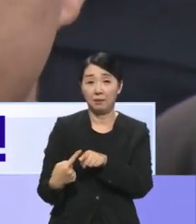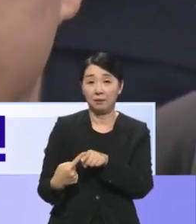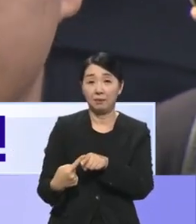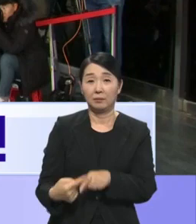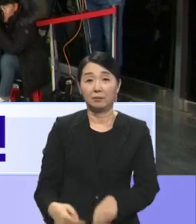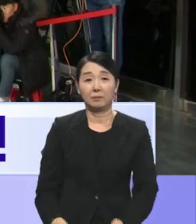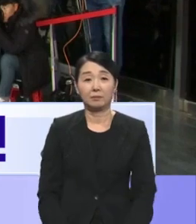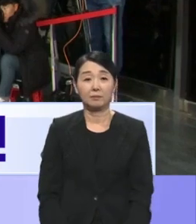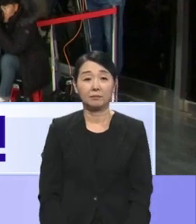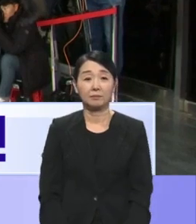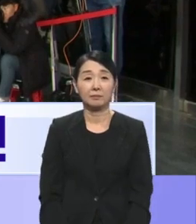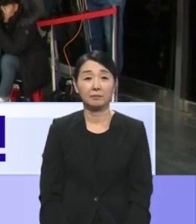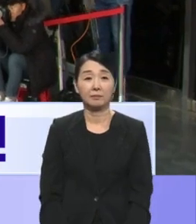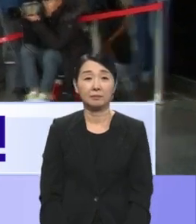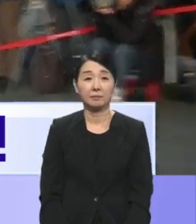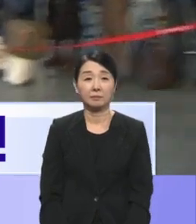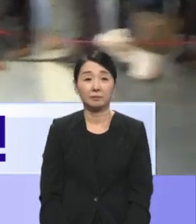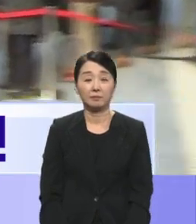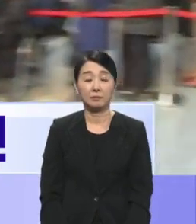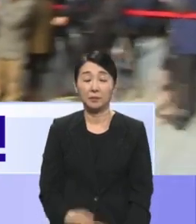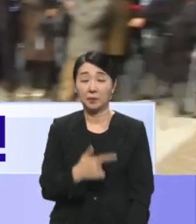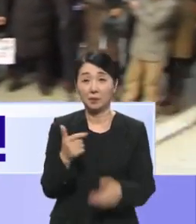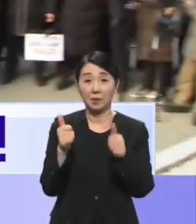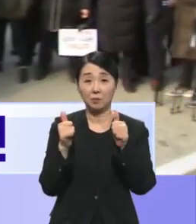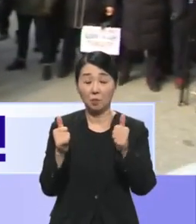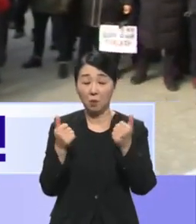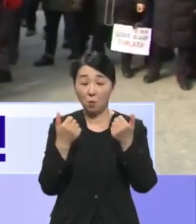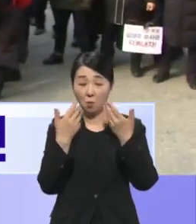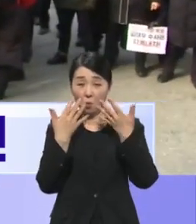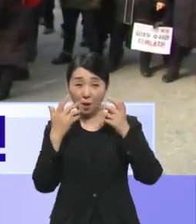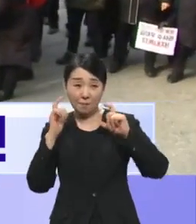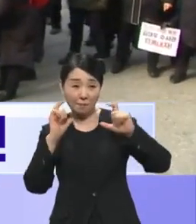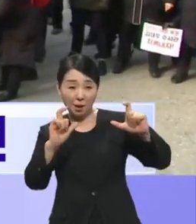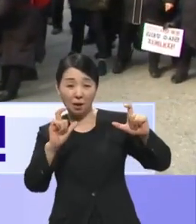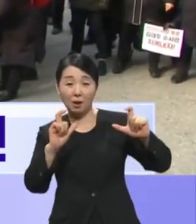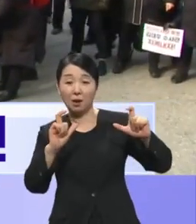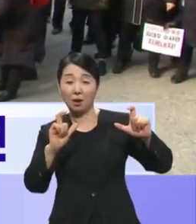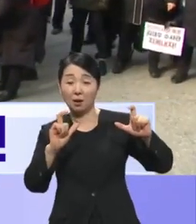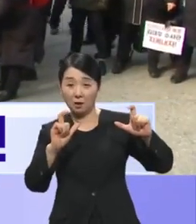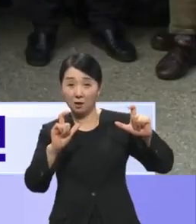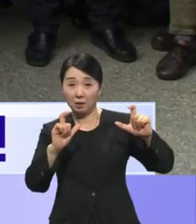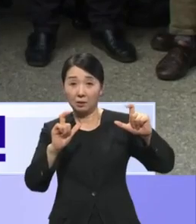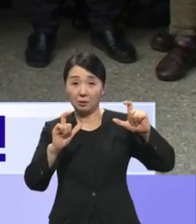크게 보면은 법원 대부분 확정 판결이든 중간에서